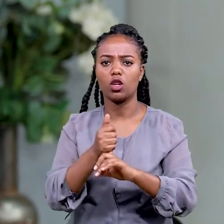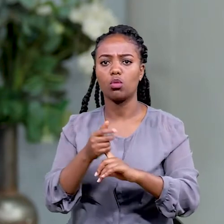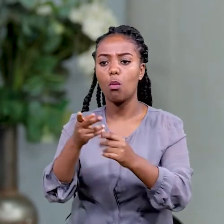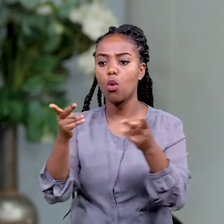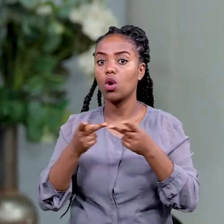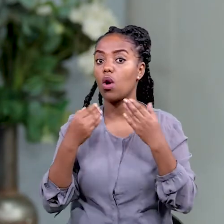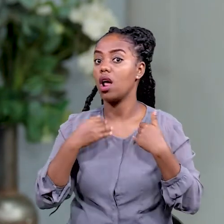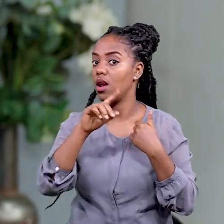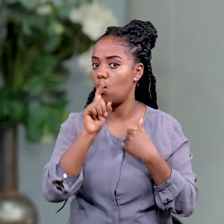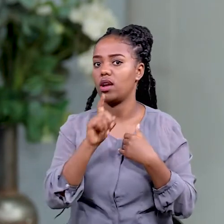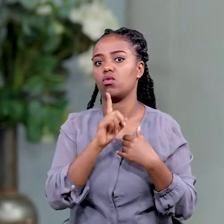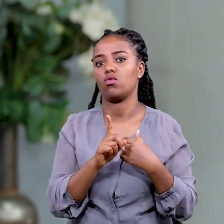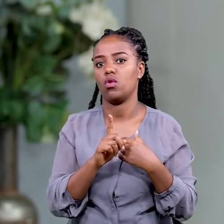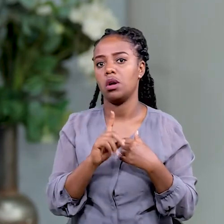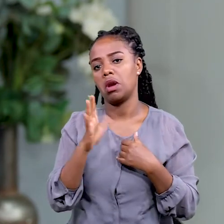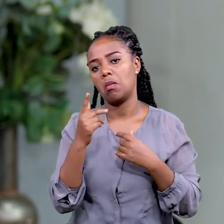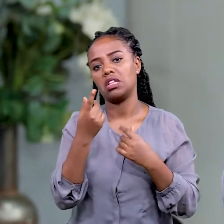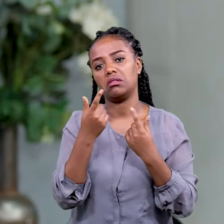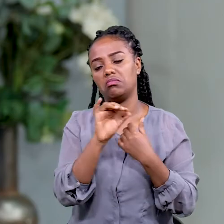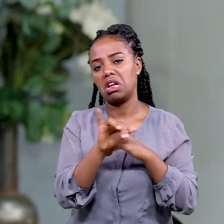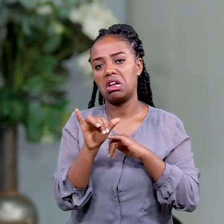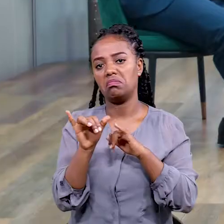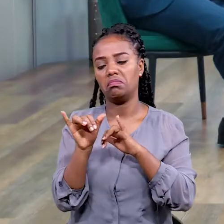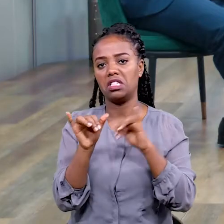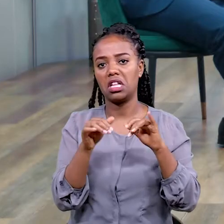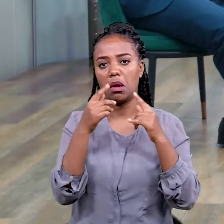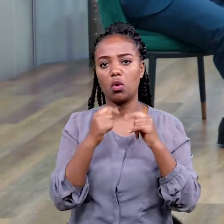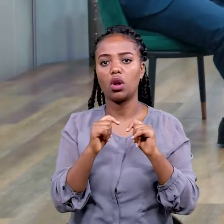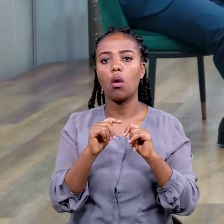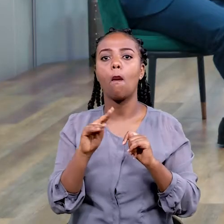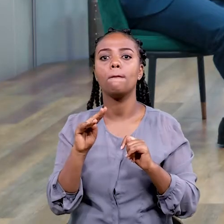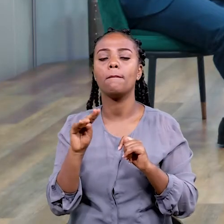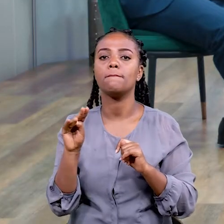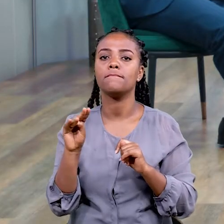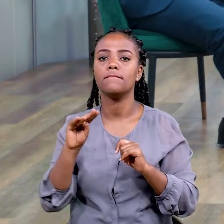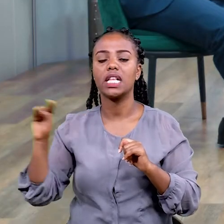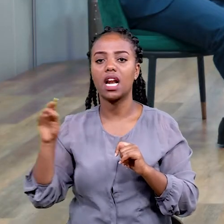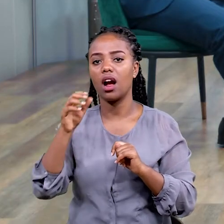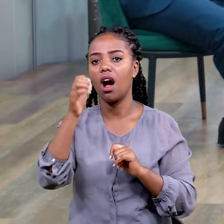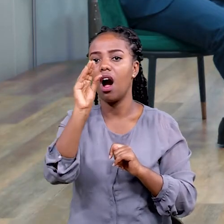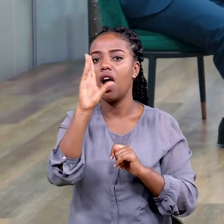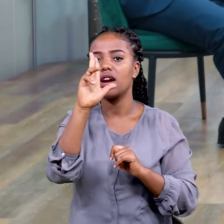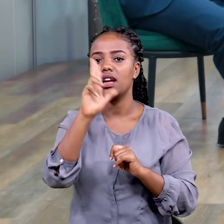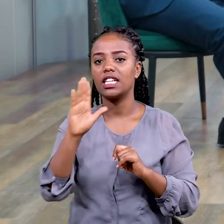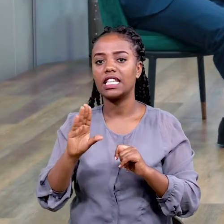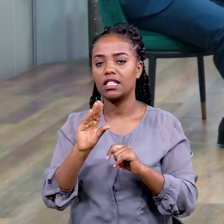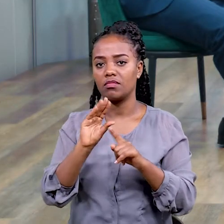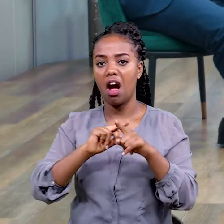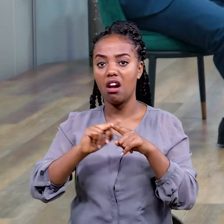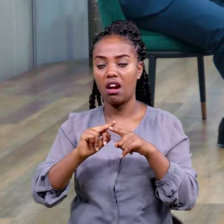የሚያዙባቸው ቦታዎች አሉ ወይ ነው። ምናልባት እንደ ተመክሮ ምስራቅ ሐረርጌ ላይ ኦሮሚያ ላይ የተጀመረ አለ፣ ከዩኒቨርሲቲው